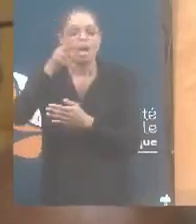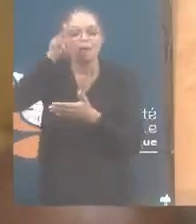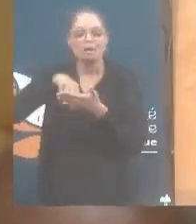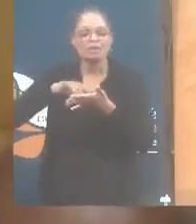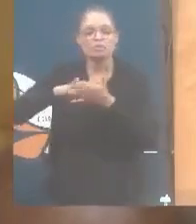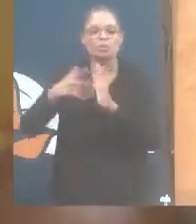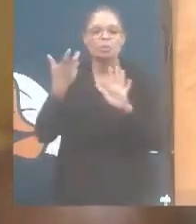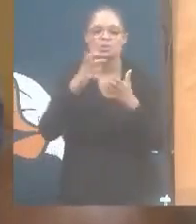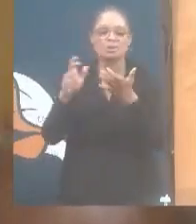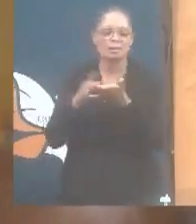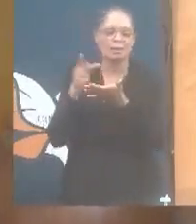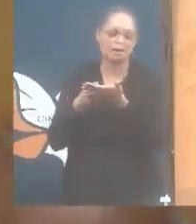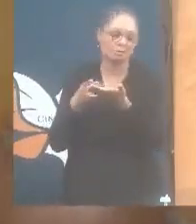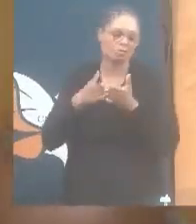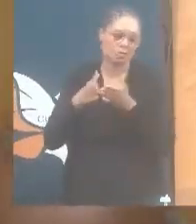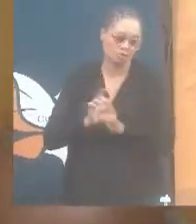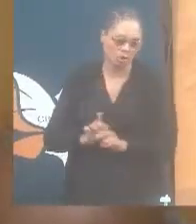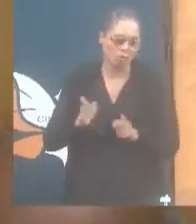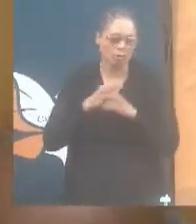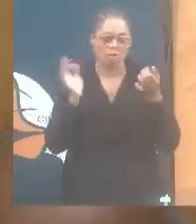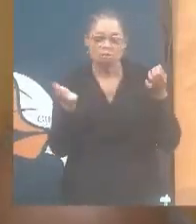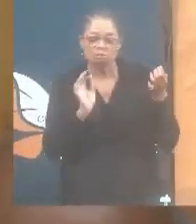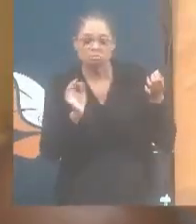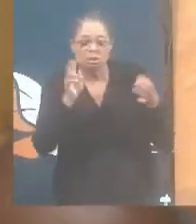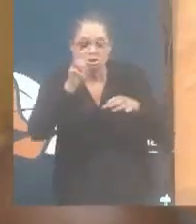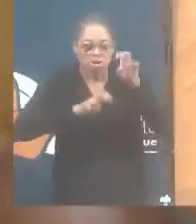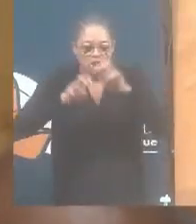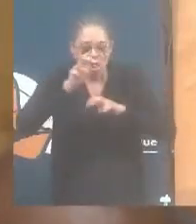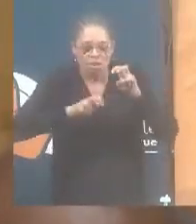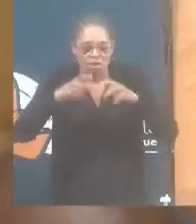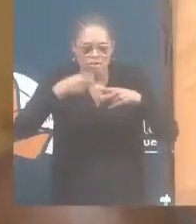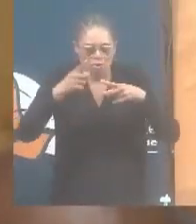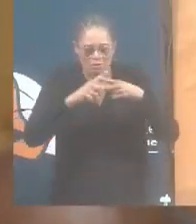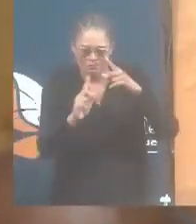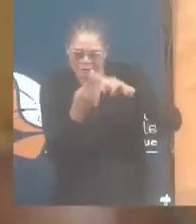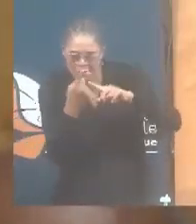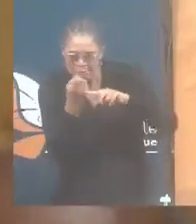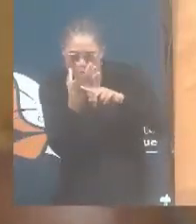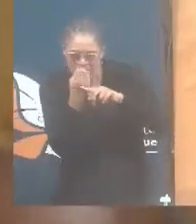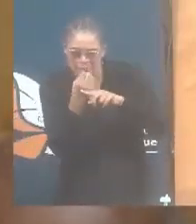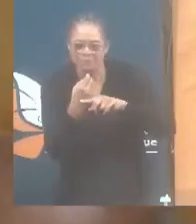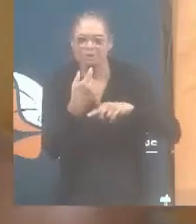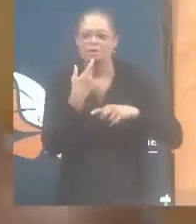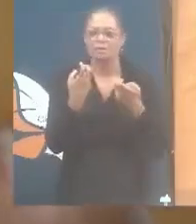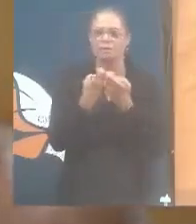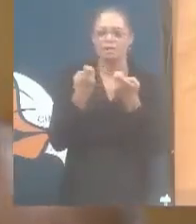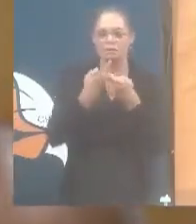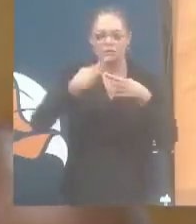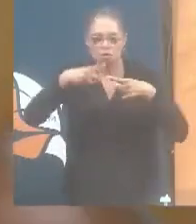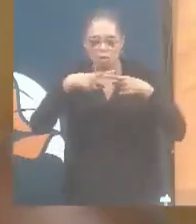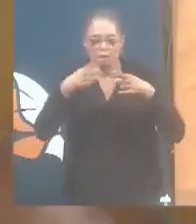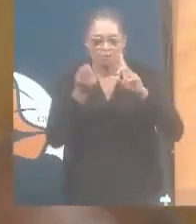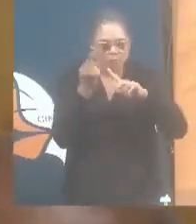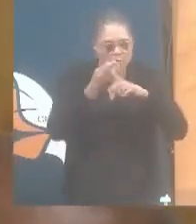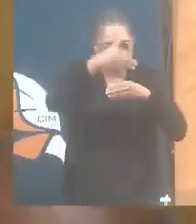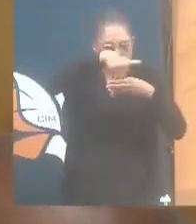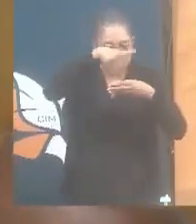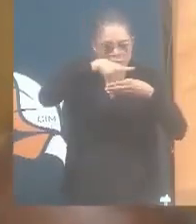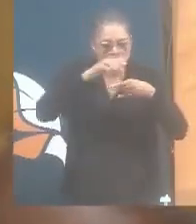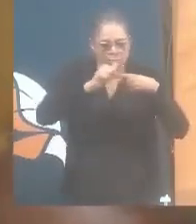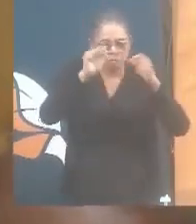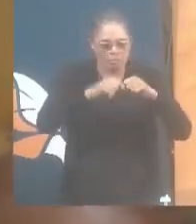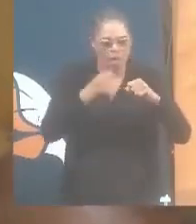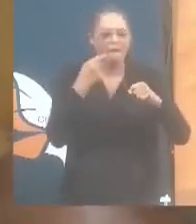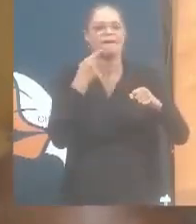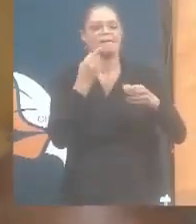allé chercher, Président, ce que j'appelle les détecteurs de particularité, c'est-à-dire les éléments clés qui nous permettent de relier les grandes